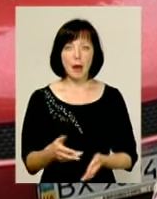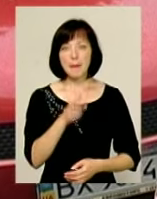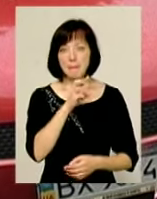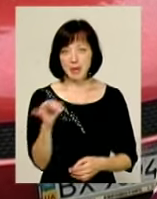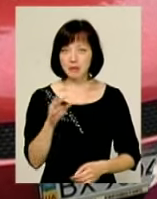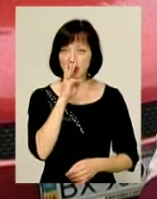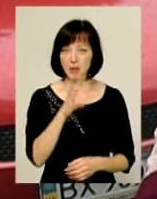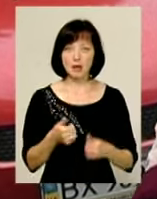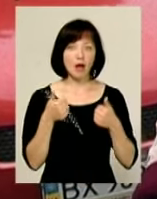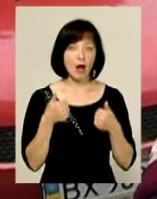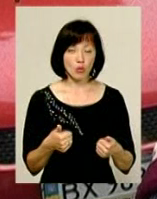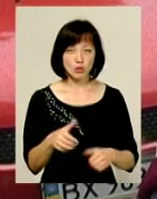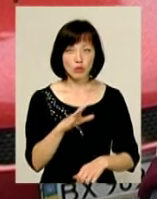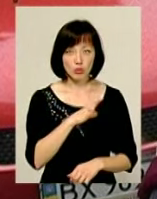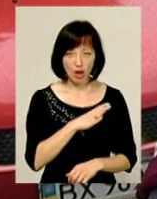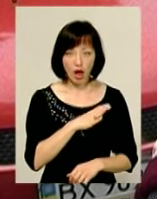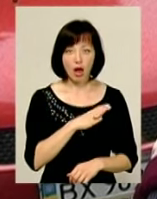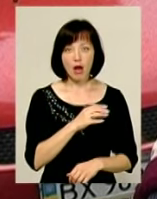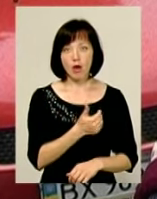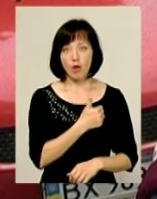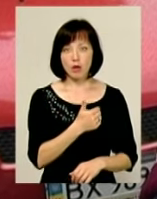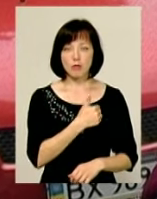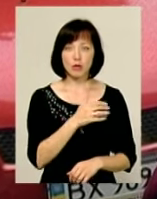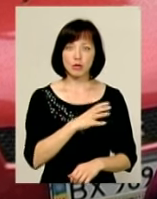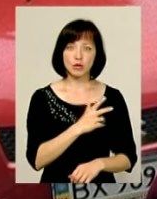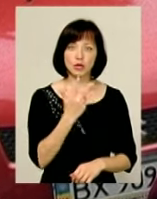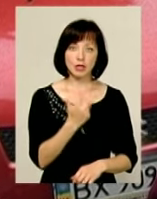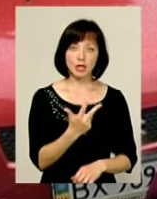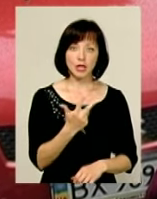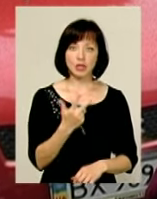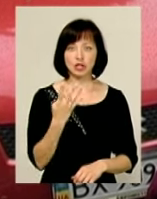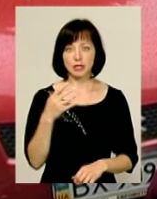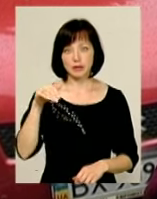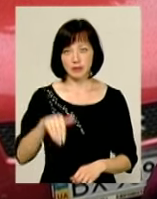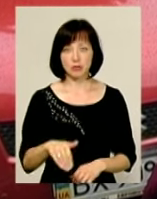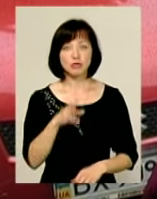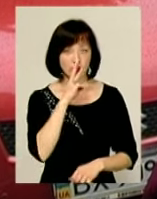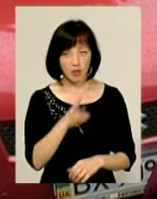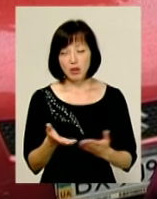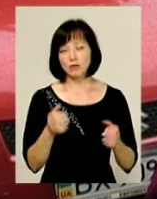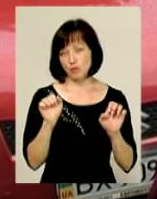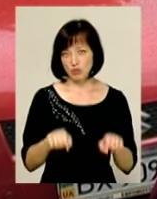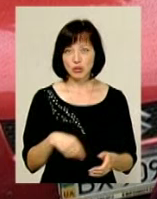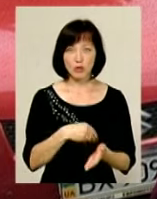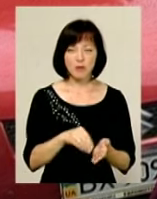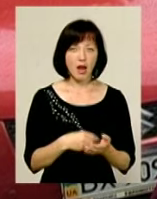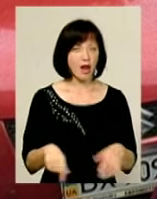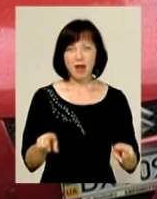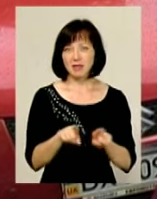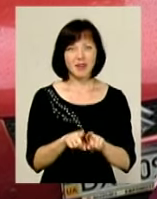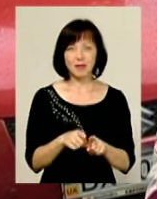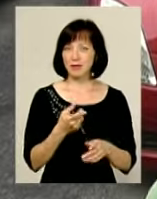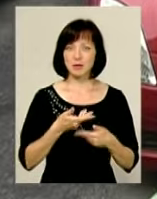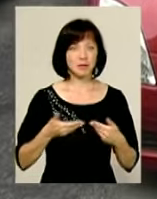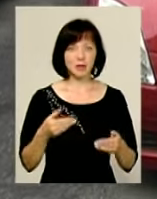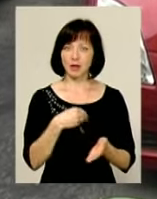зарплата хороша була, так хоть би було 3-4 000 зарплати, то ще можна купляти. А так ми його не